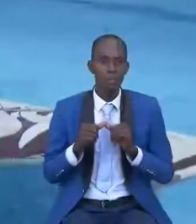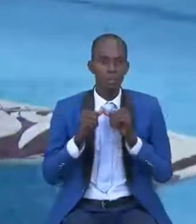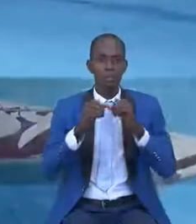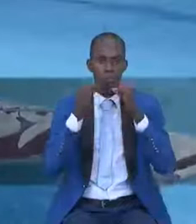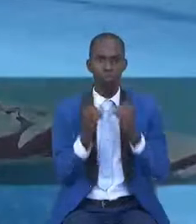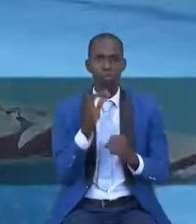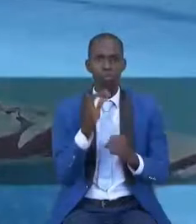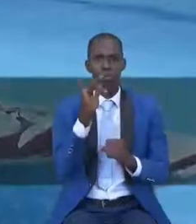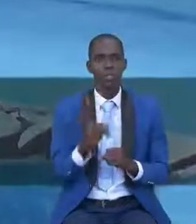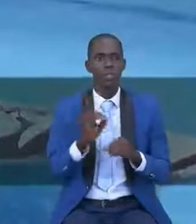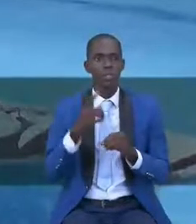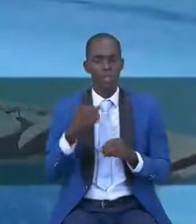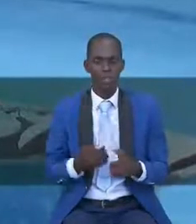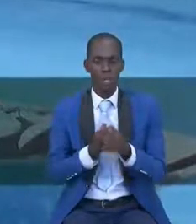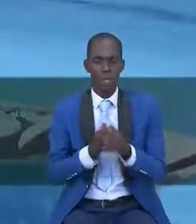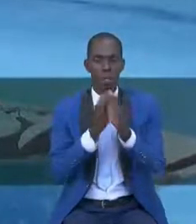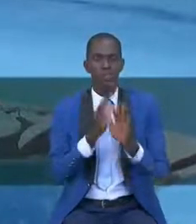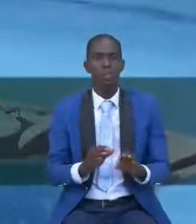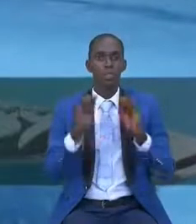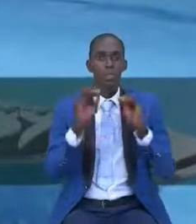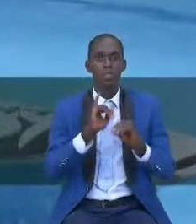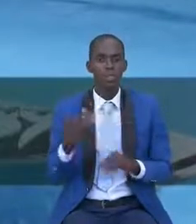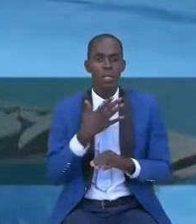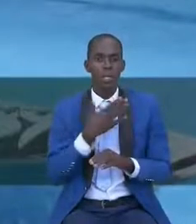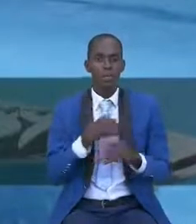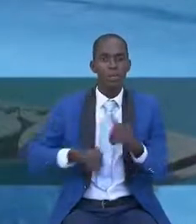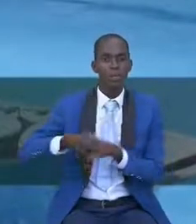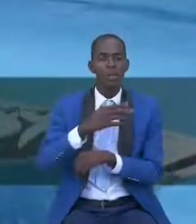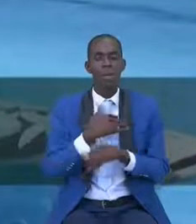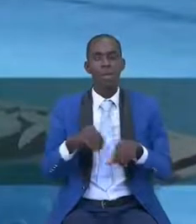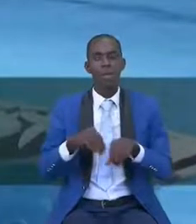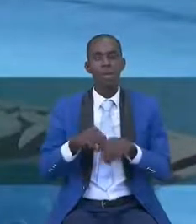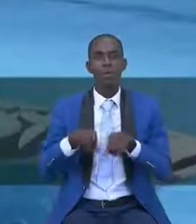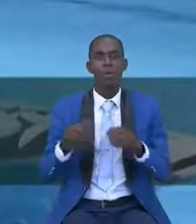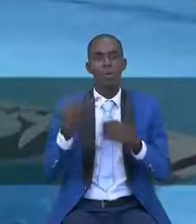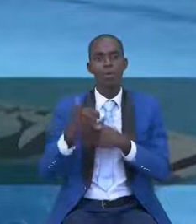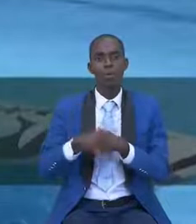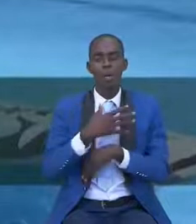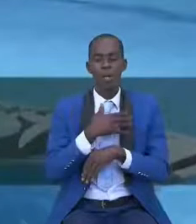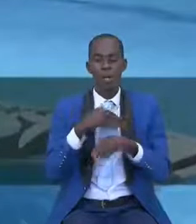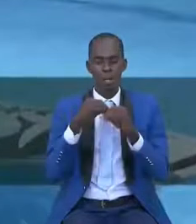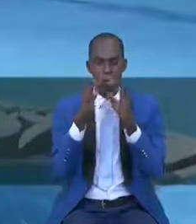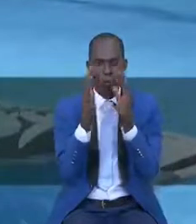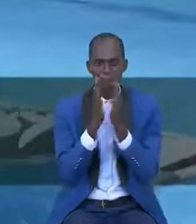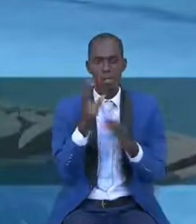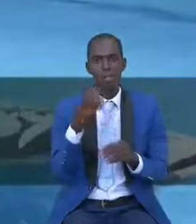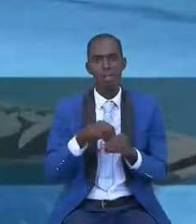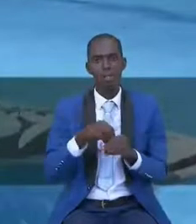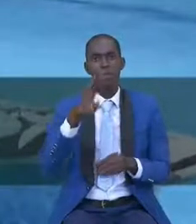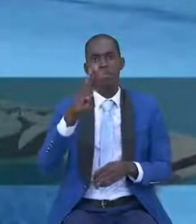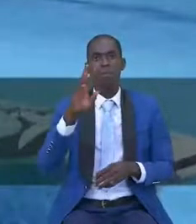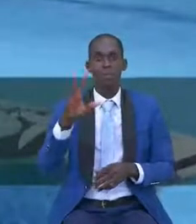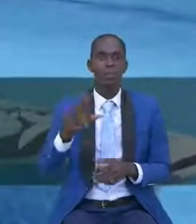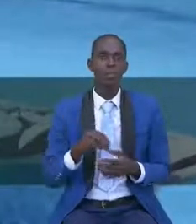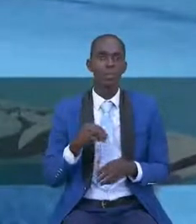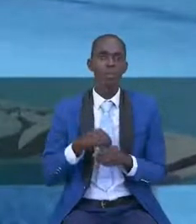Verset 42 dit, il persévérait dans l'enseignement des apôtres, dans la communion fraternelle, dans la fraction du pain et